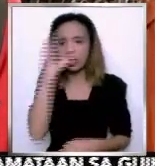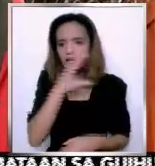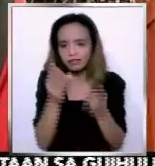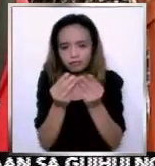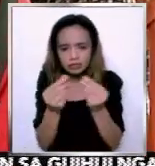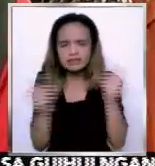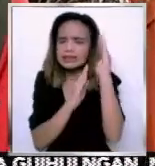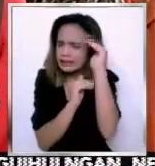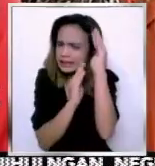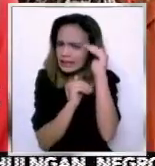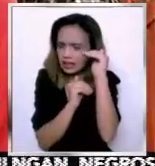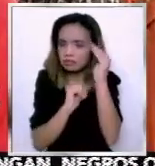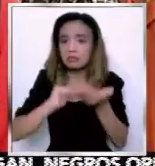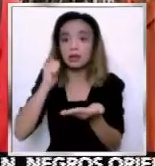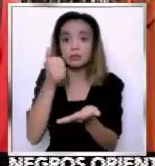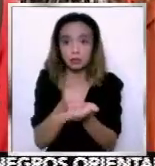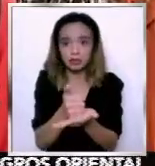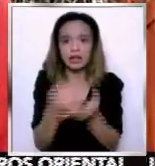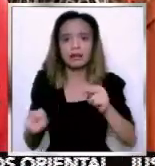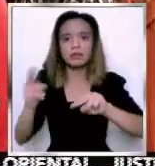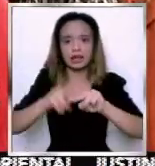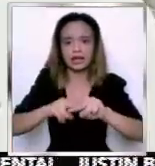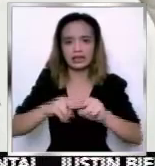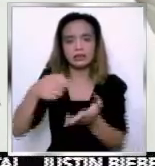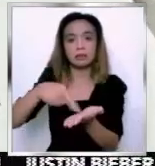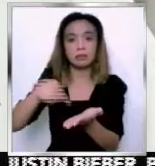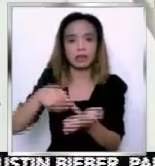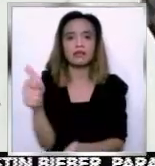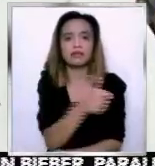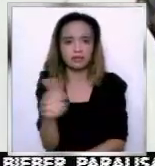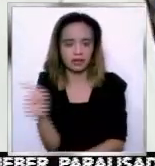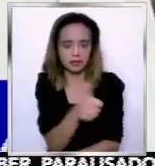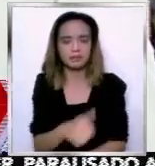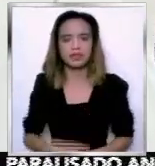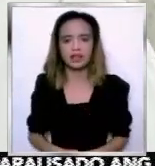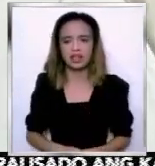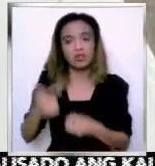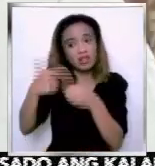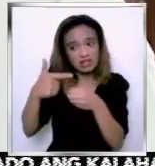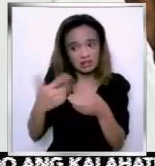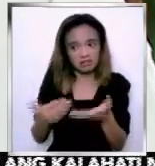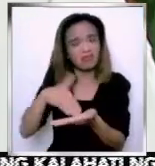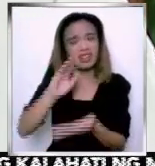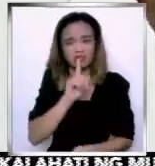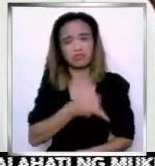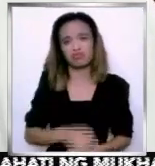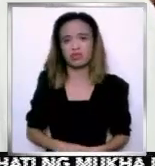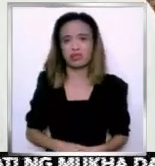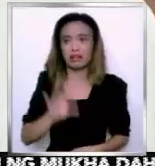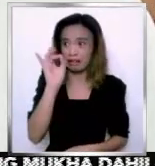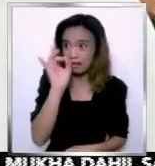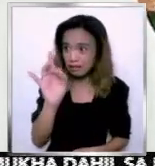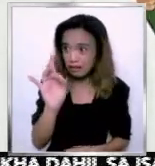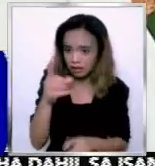ma-aproba na mataasan naman yun po yung mga pamasahe ng mga ano. Yung gasolina kasi ang mahal na talaga, 80 plus na yung